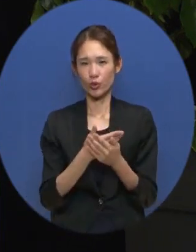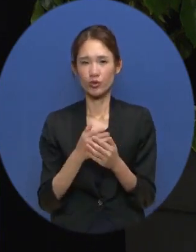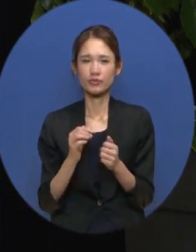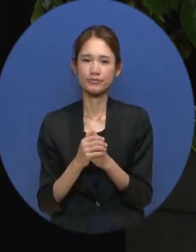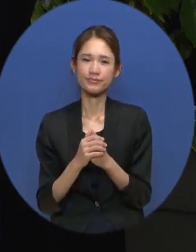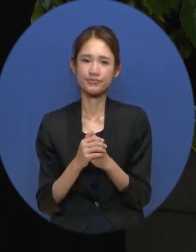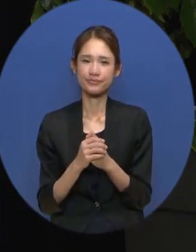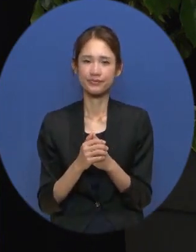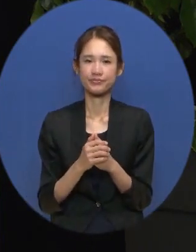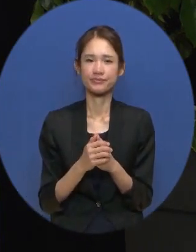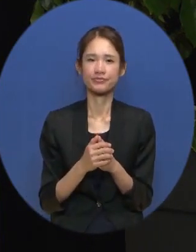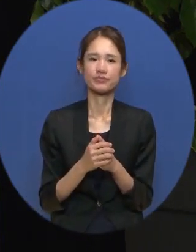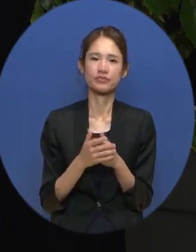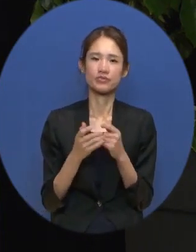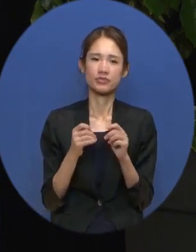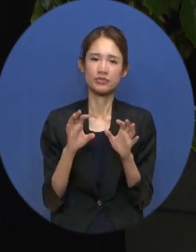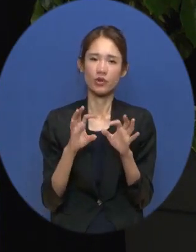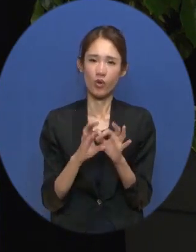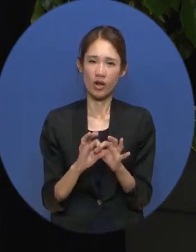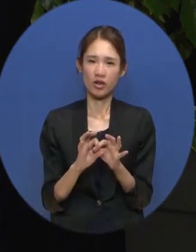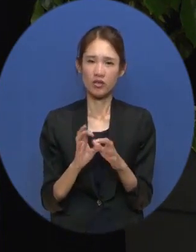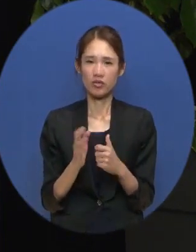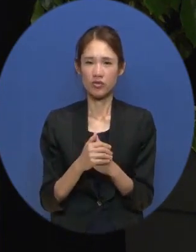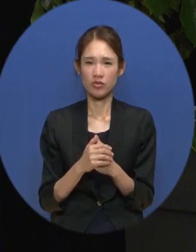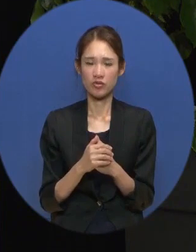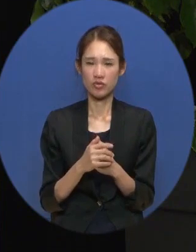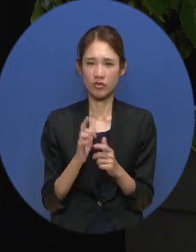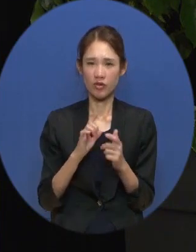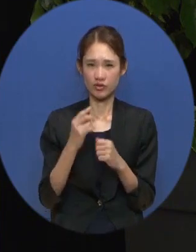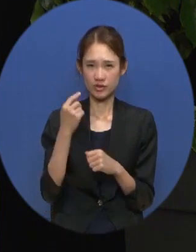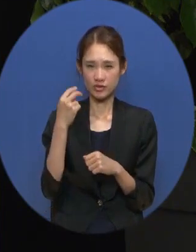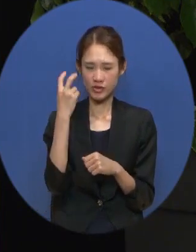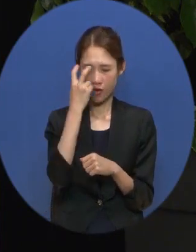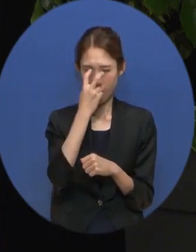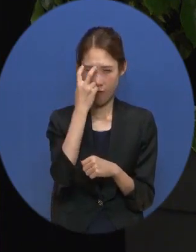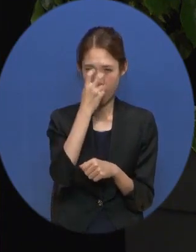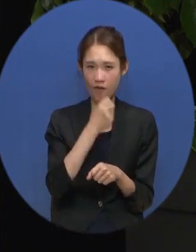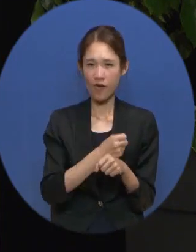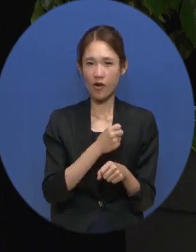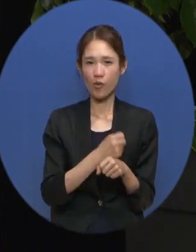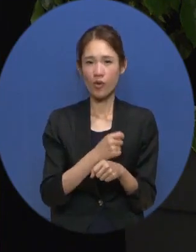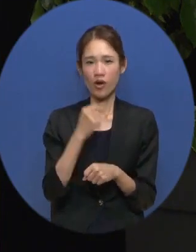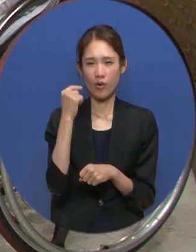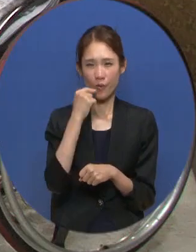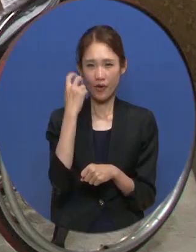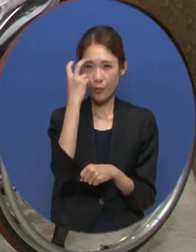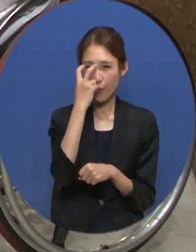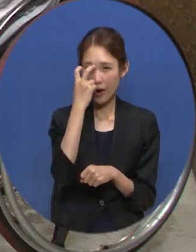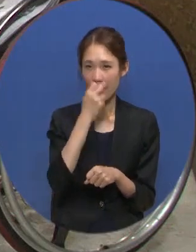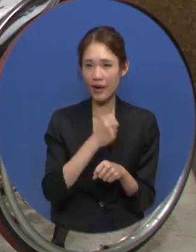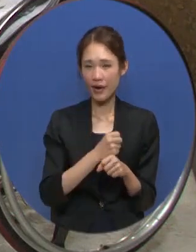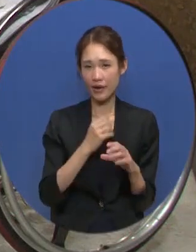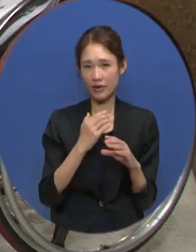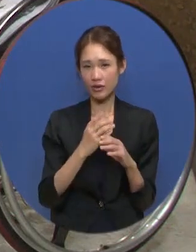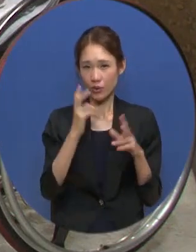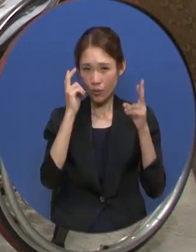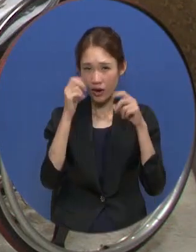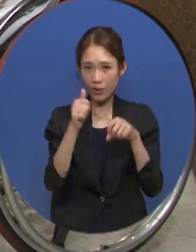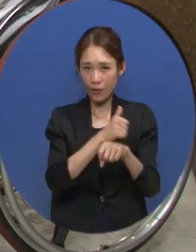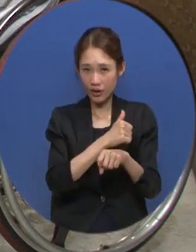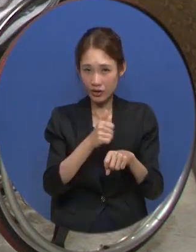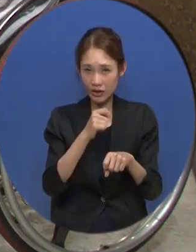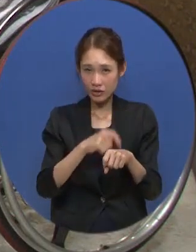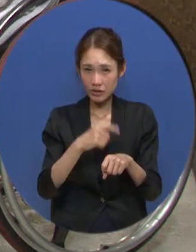같아요. 네. 그래서 그런 부분은 그 철저하게 아주 엄격하게 관리를 하고 있고요. 근데 그런 네. 출퇴근 시간을